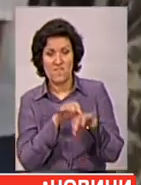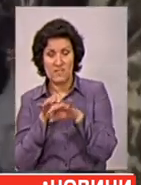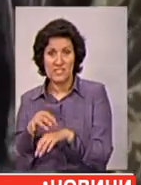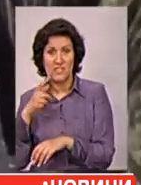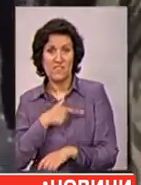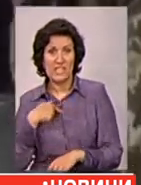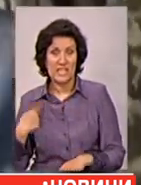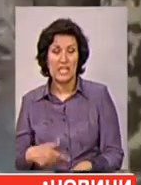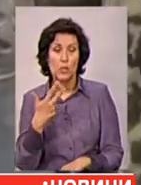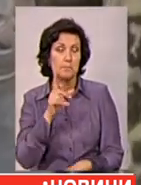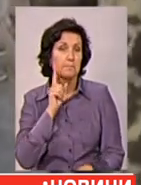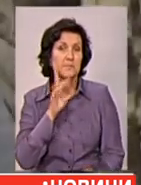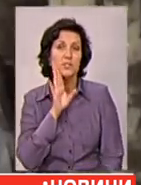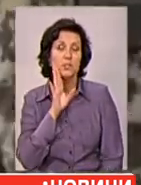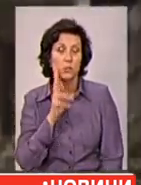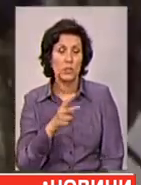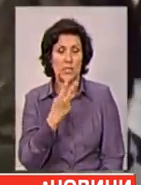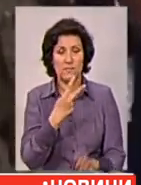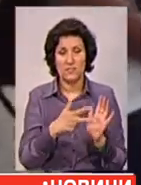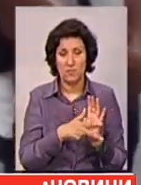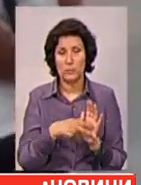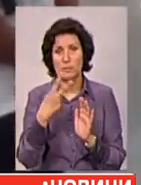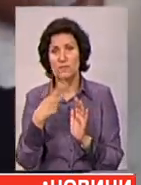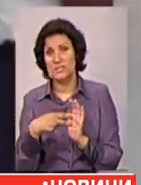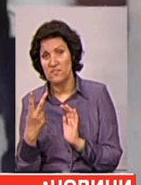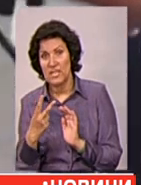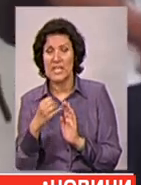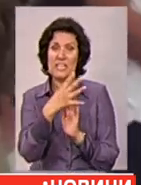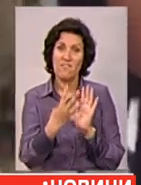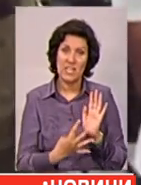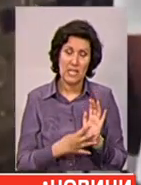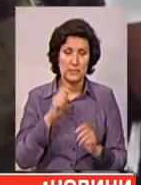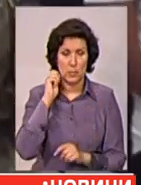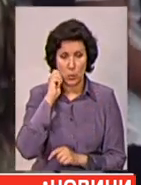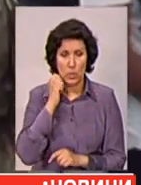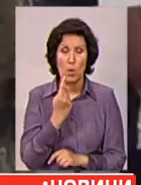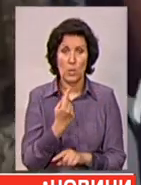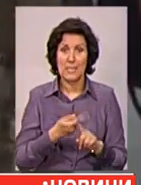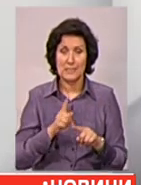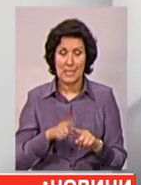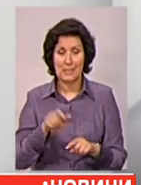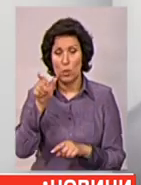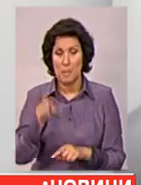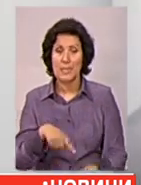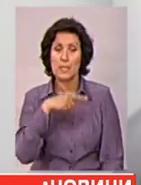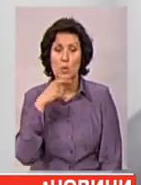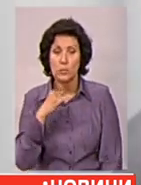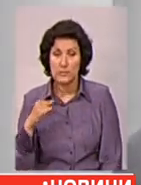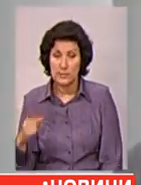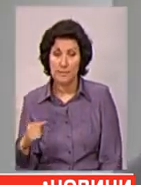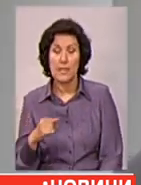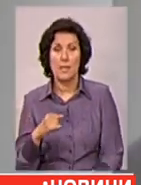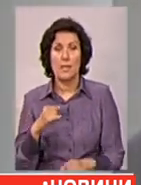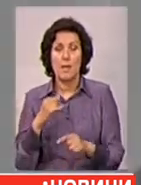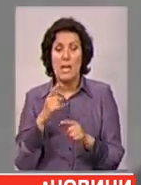до Китаю трьох молодих жінок віком 28, 22 та 19 років, одна з яких громадянка Росії. Як сказано